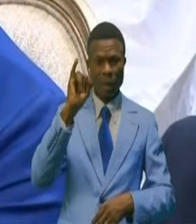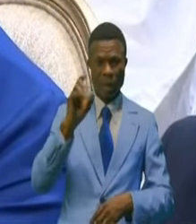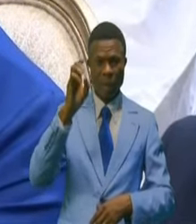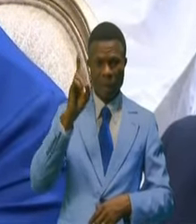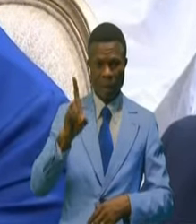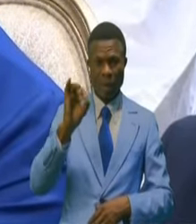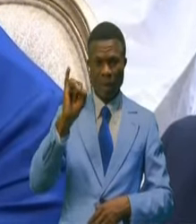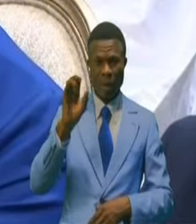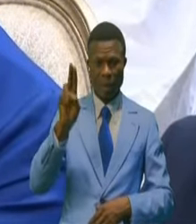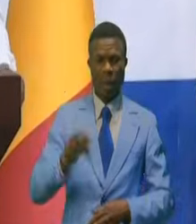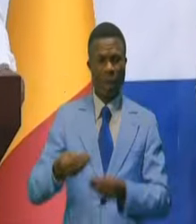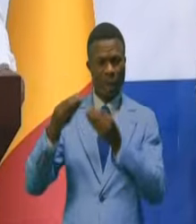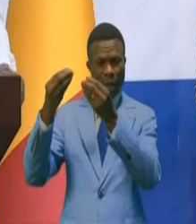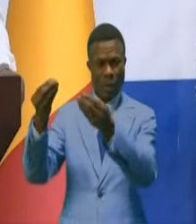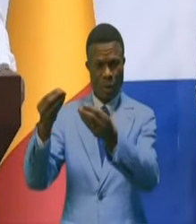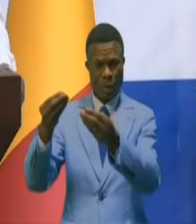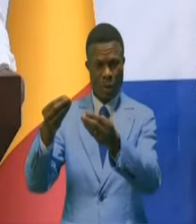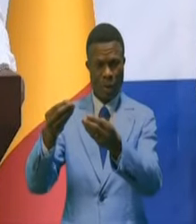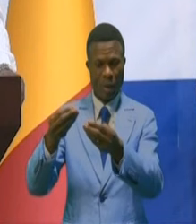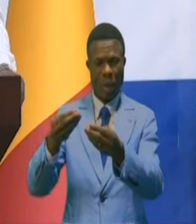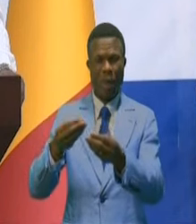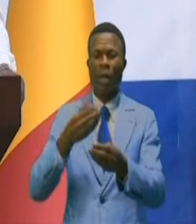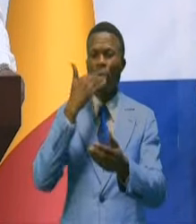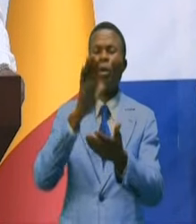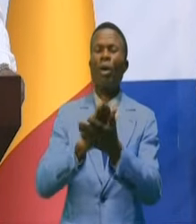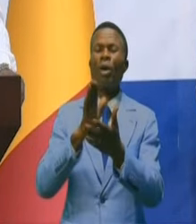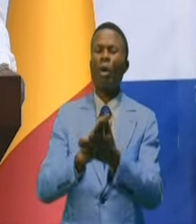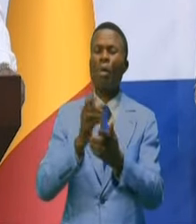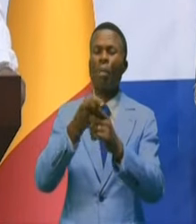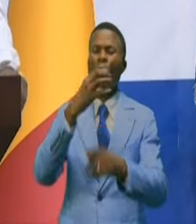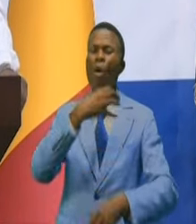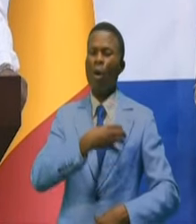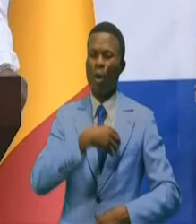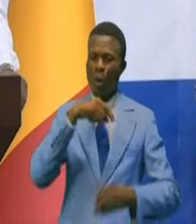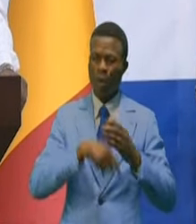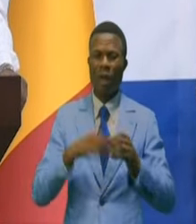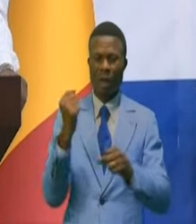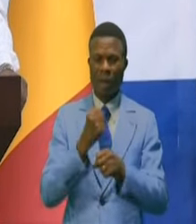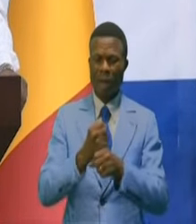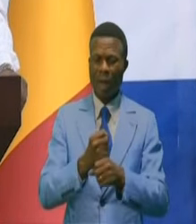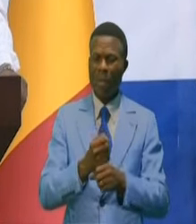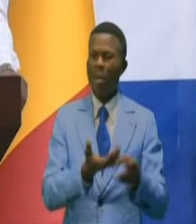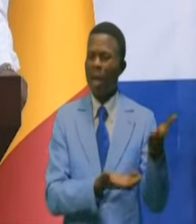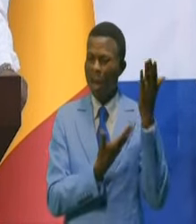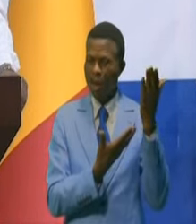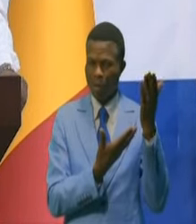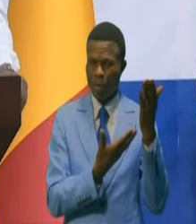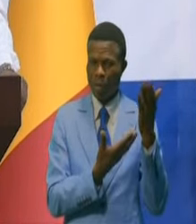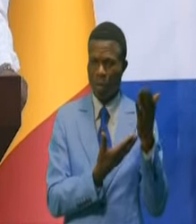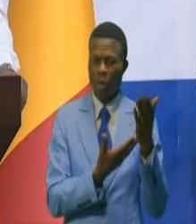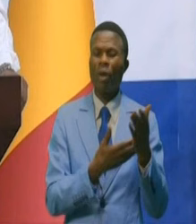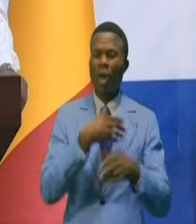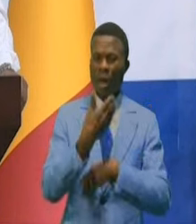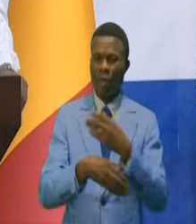lui transmettre notre infini remerciement de cœur pour le travail remarquable